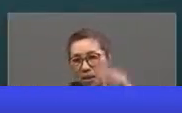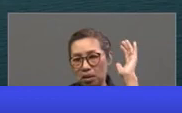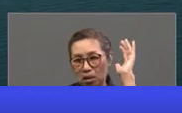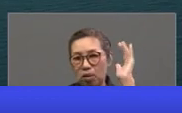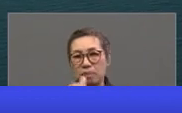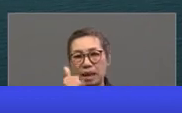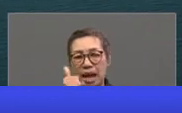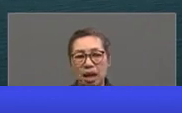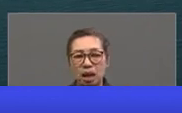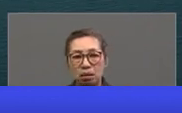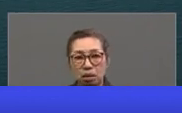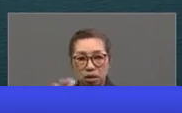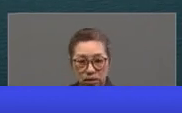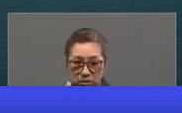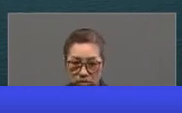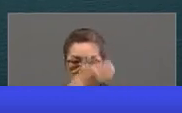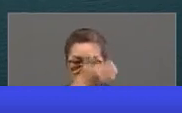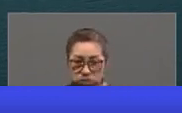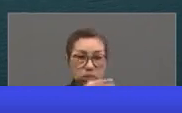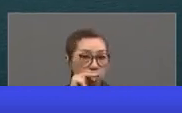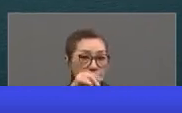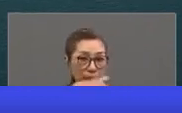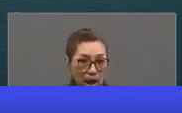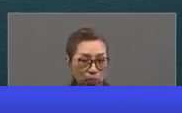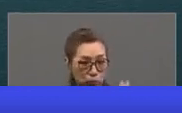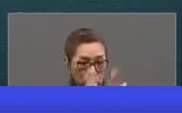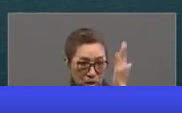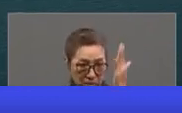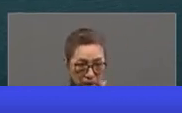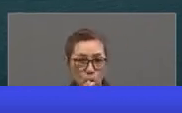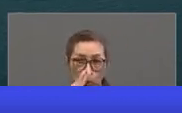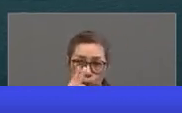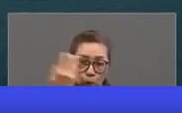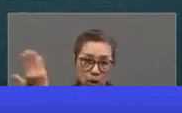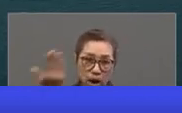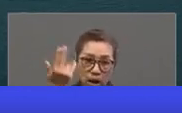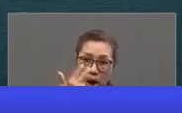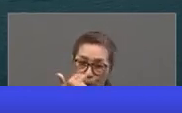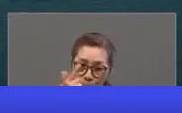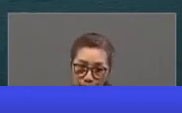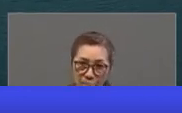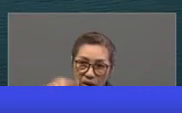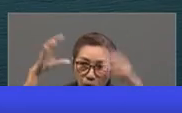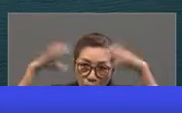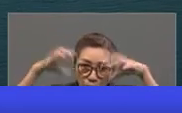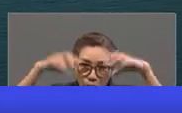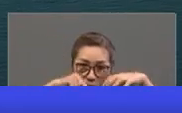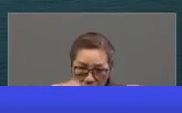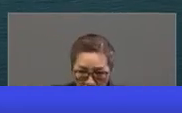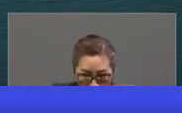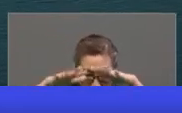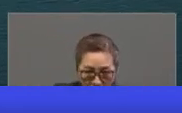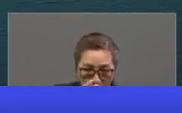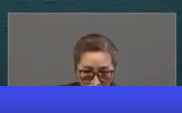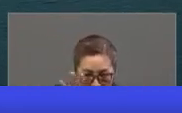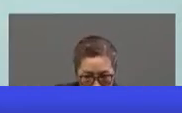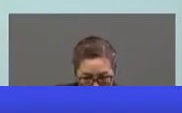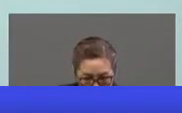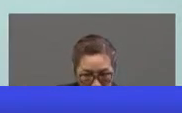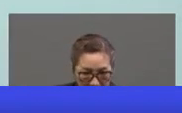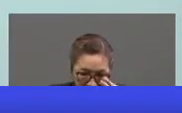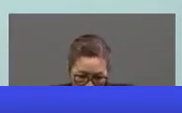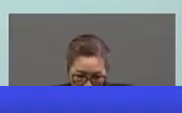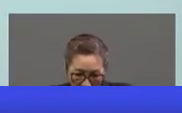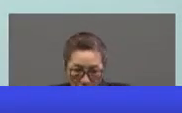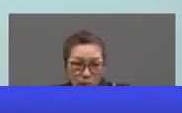ฝนจะเพิ่มขึ้นอีกครั้งในช่วงสัปดาห์ที่ 2ของเดือนเมษายนค่ะและปริมาณฝนเนี่ยจะเริ่มตกมากนะคะตั้งแต่